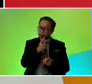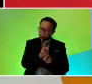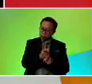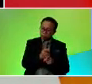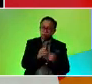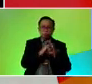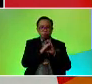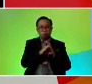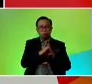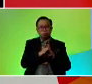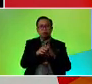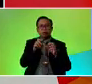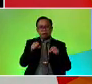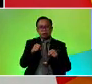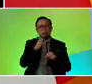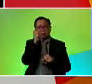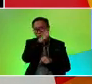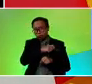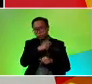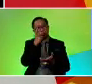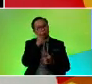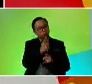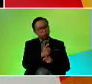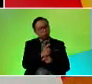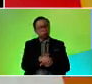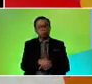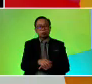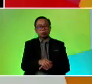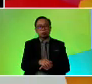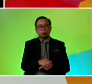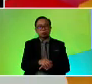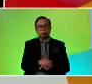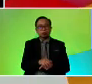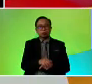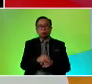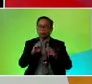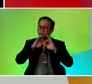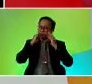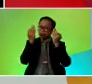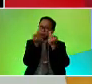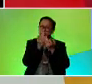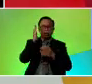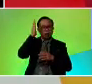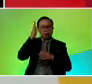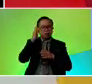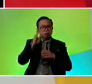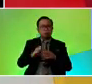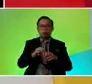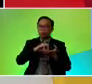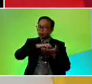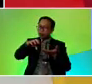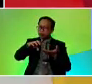menganggap berbohong bukan sesuatu kesalahan Selain itu institusi kekeluargaan agar runtuh dan